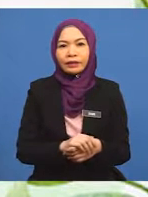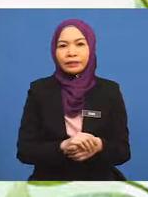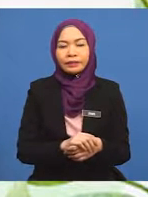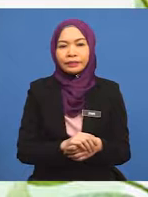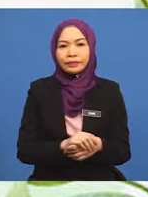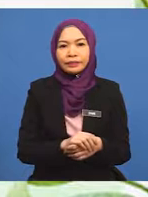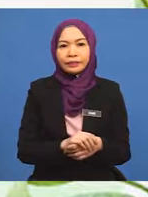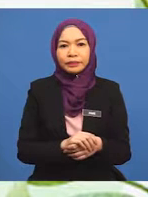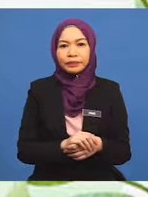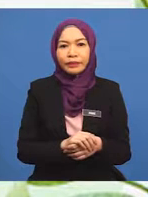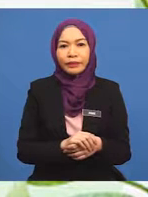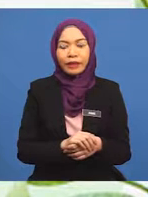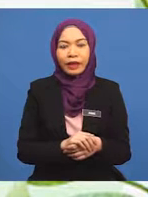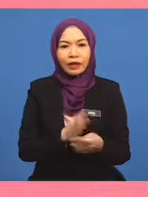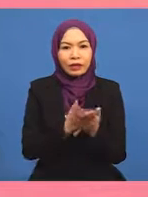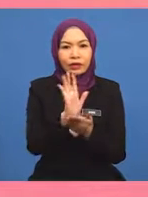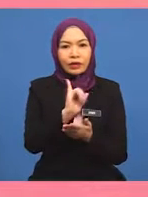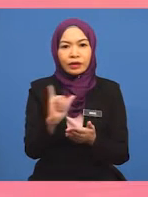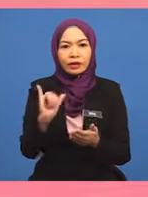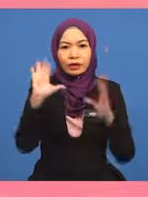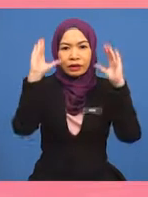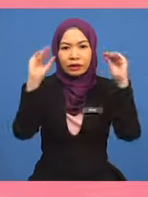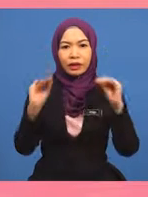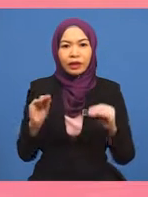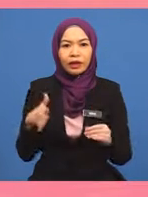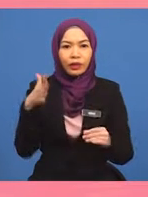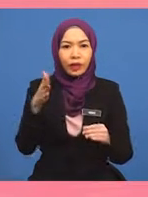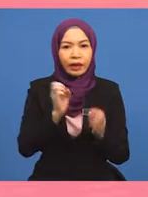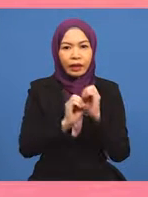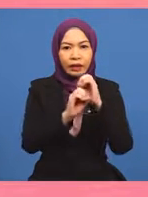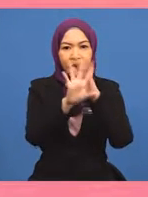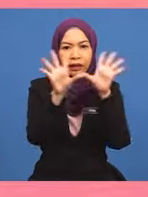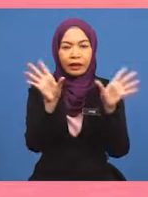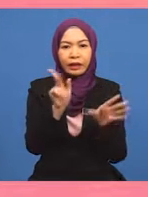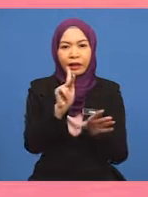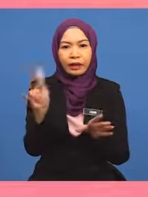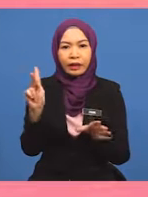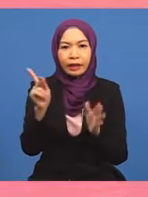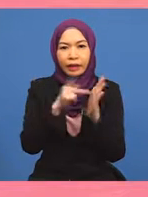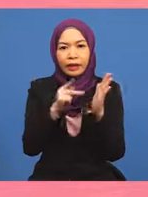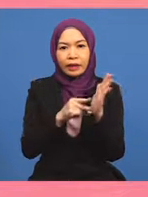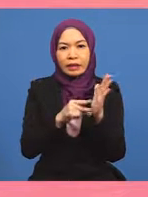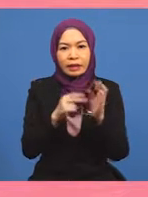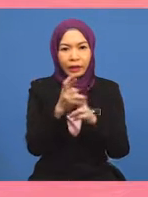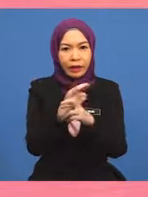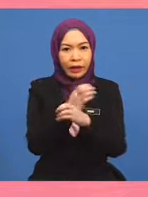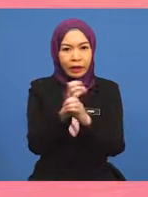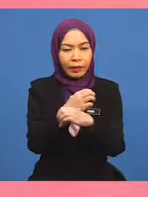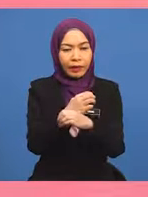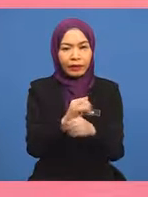Seterusnya, cikgu akan menerangkan prinsip reka bentuk ialah